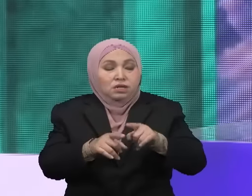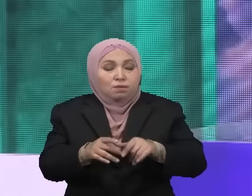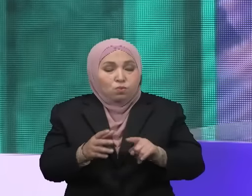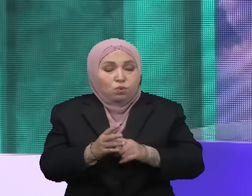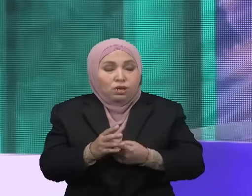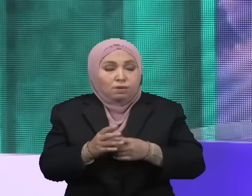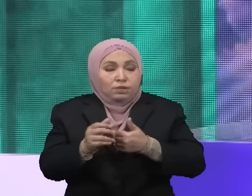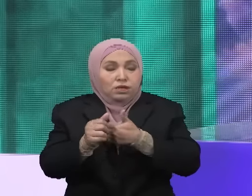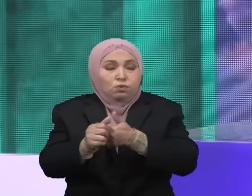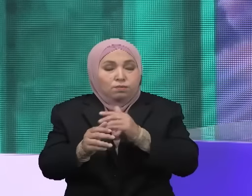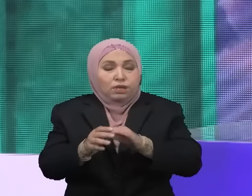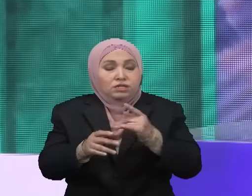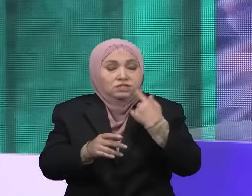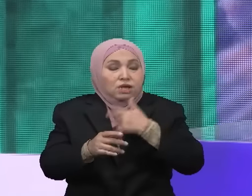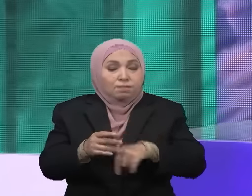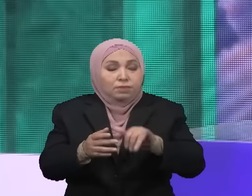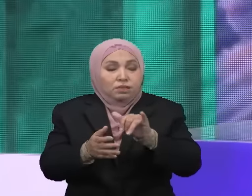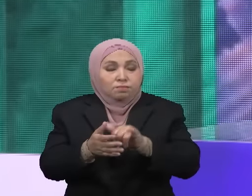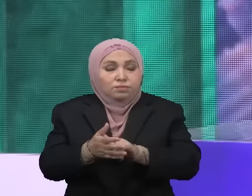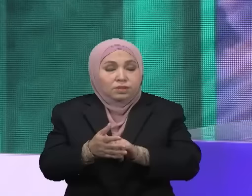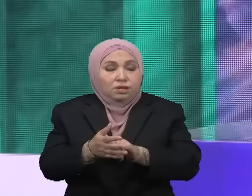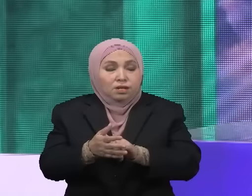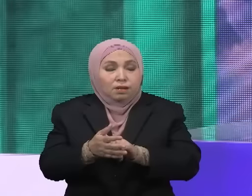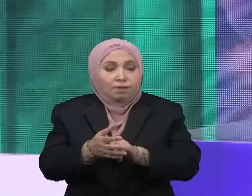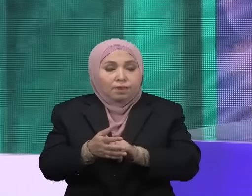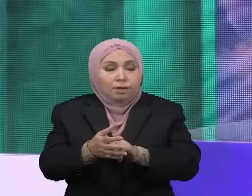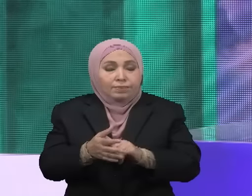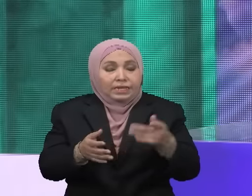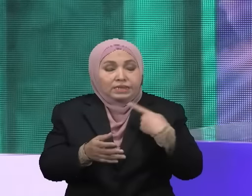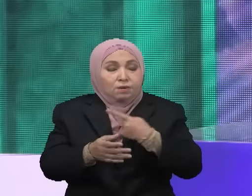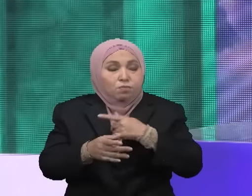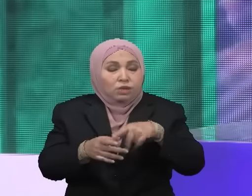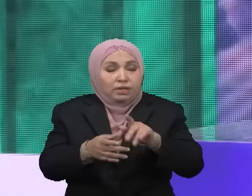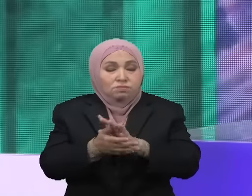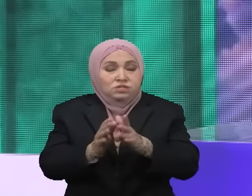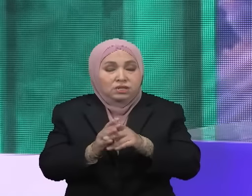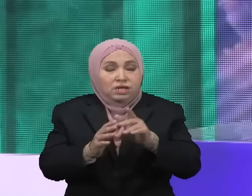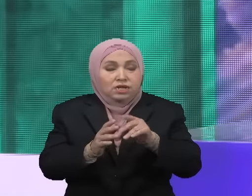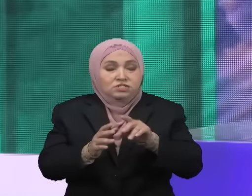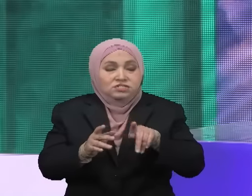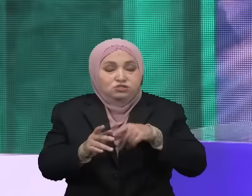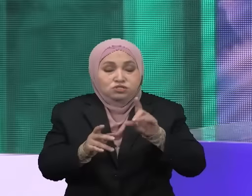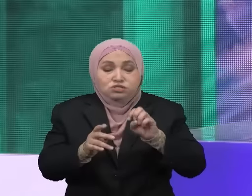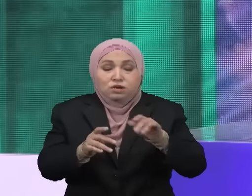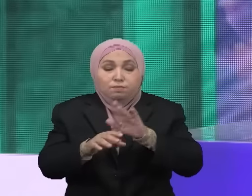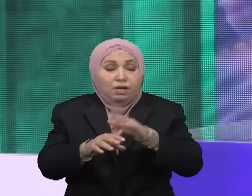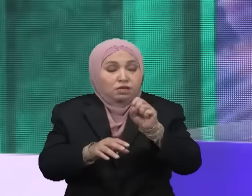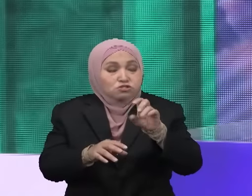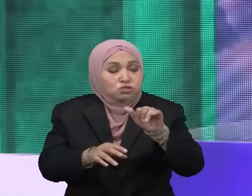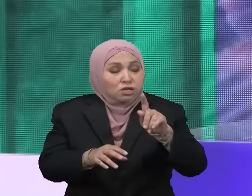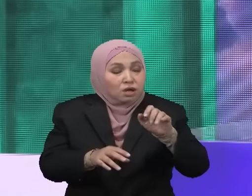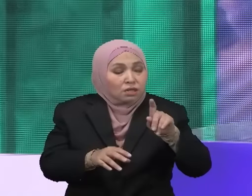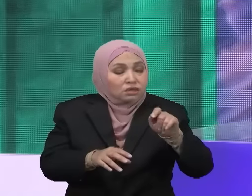mula mengikut kepada siapa? Yuhi ba'duhum ila ba'd. Kita pula yang menjadi ejen kepada siapa? Kepada